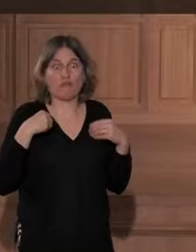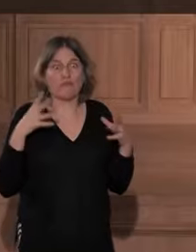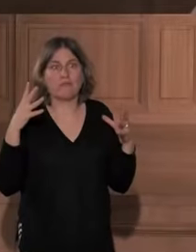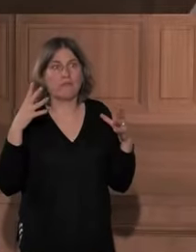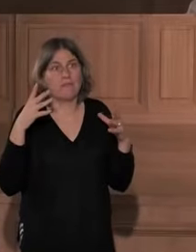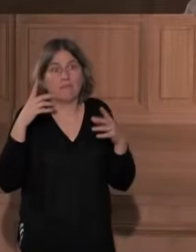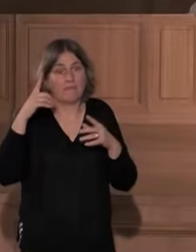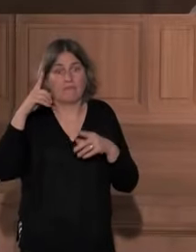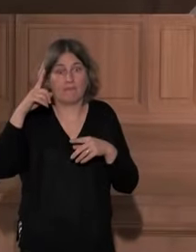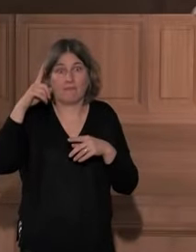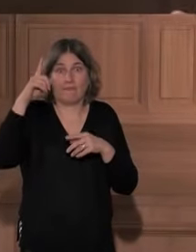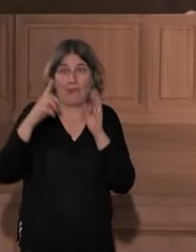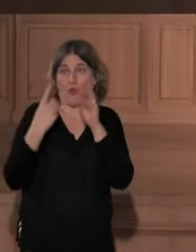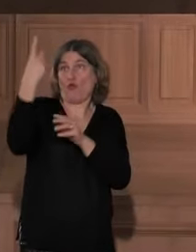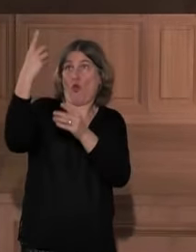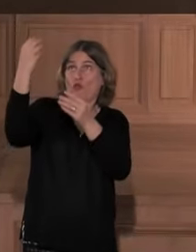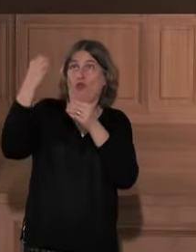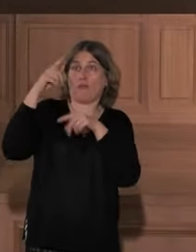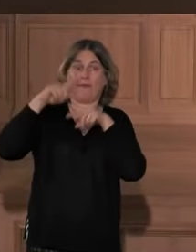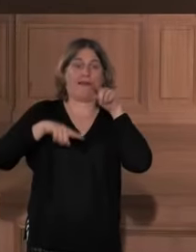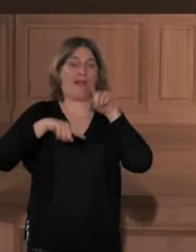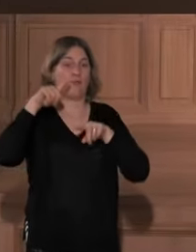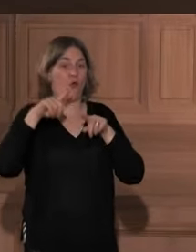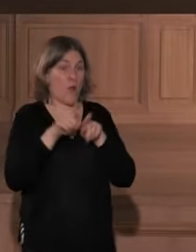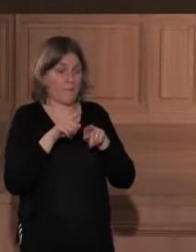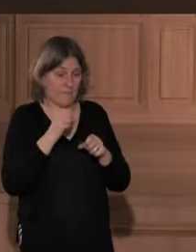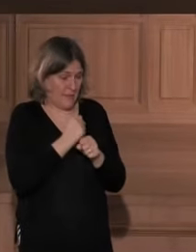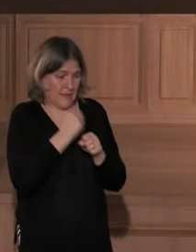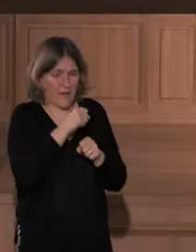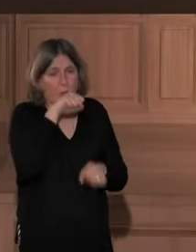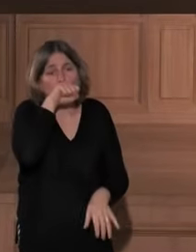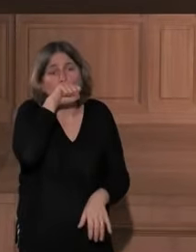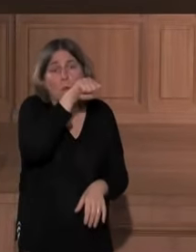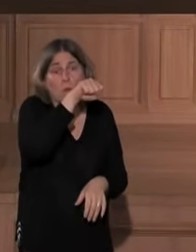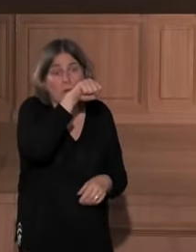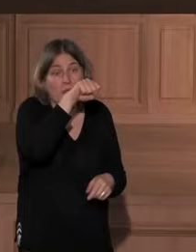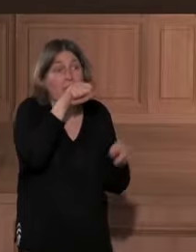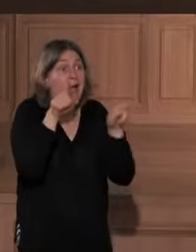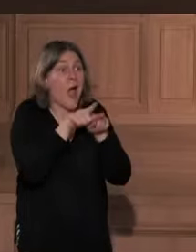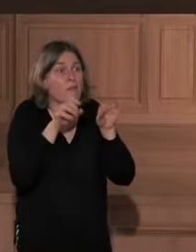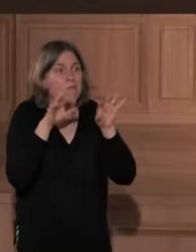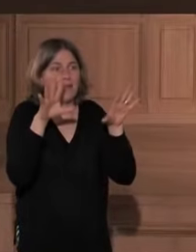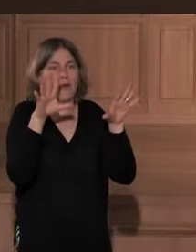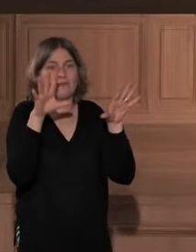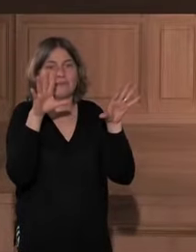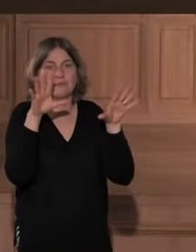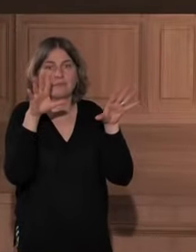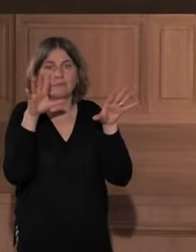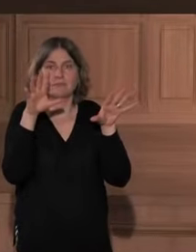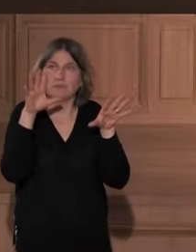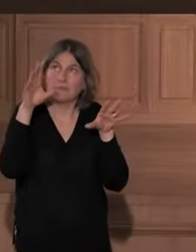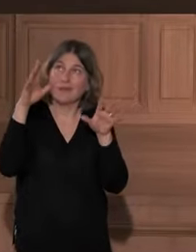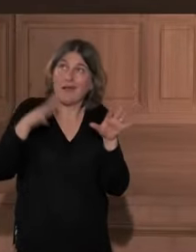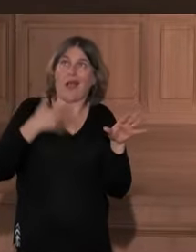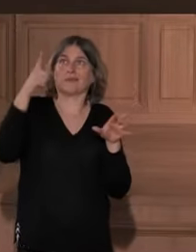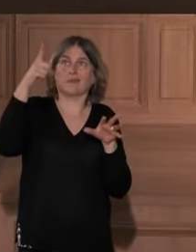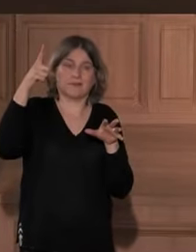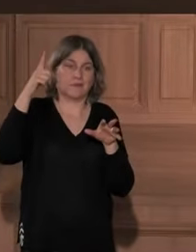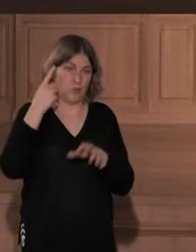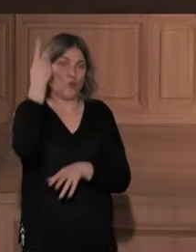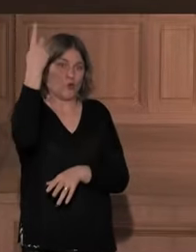J'ai eu ce cadeau de Dieu. C'est-à-dire que je peux à la fois aimer mon travail et être passionné, parce que je suis passionné par mon boulot, et en même temps, œuvrer dedans, avec ma foi.